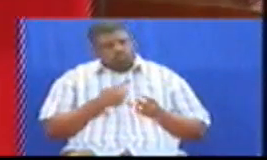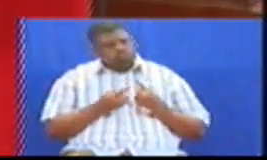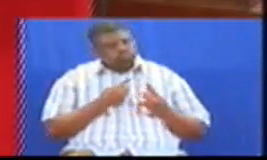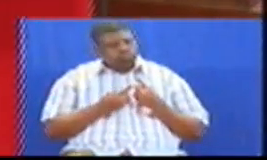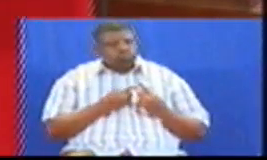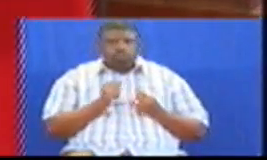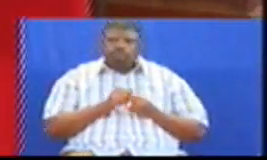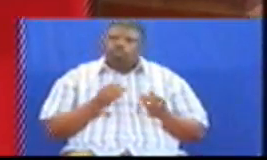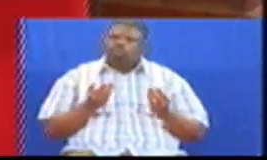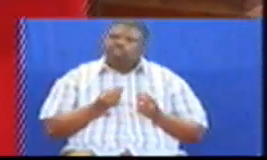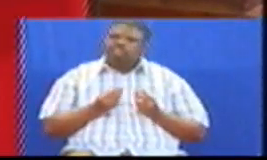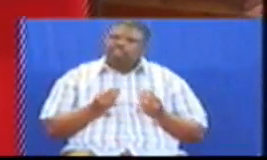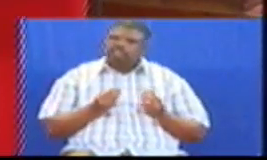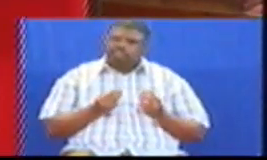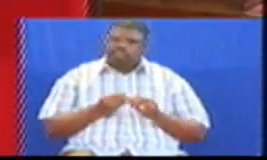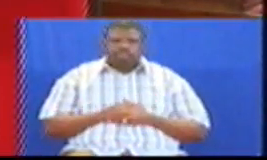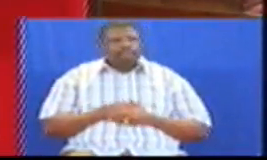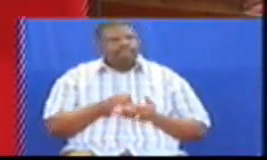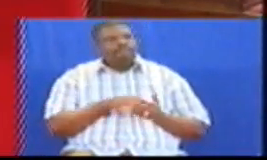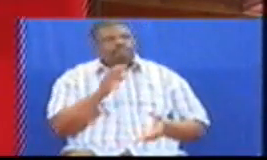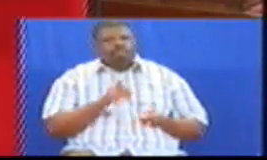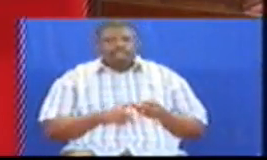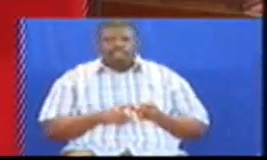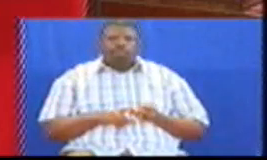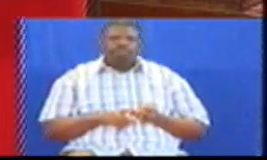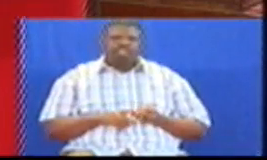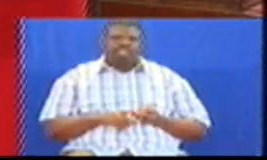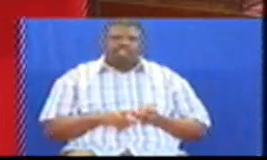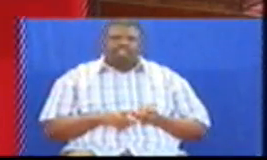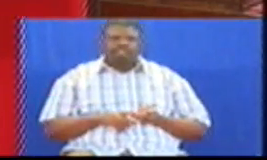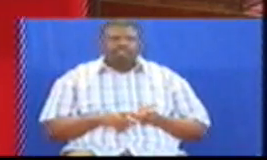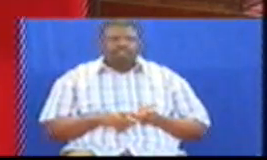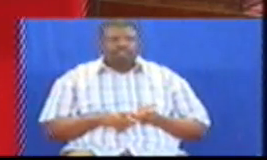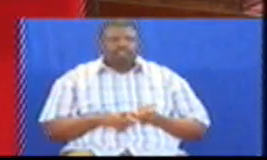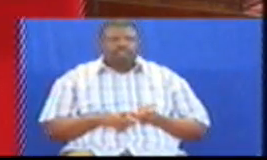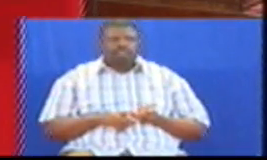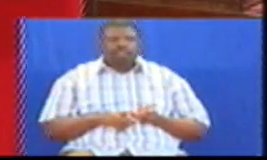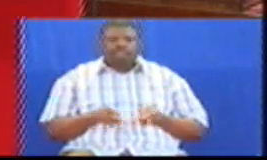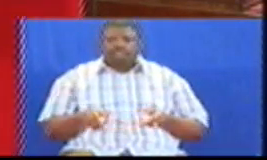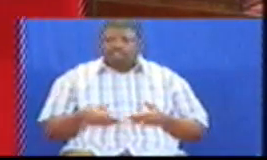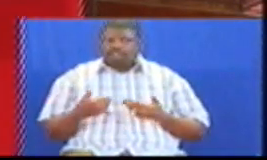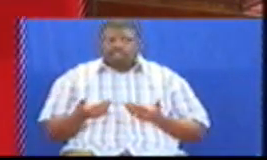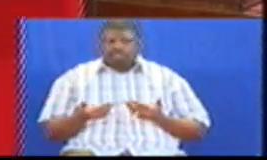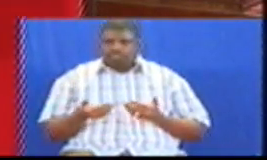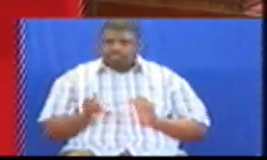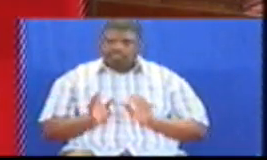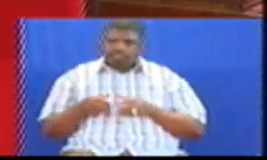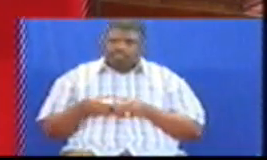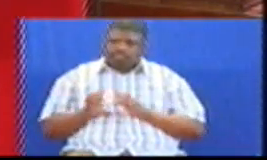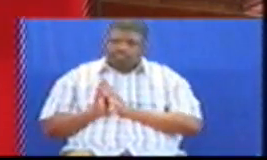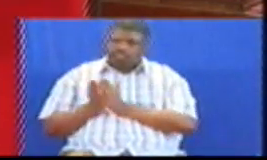sana niweke sawa kwa faida ya wabunge na Watanzania wote kwa jumla. Kwa vile kamati hii ya katiba na